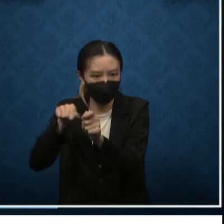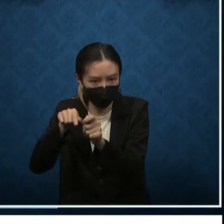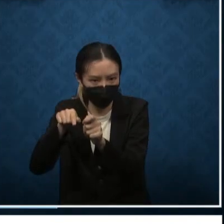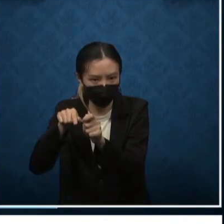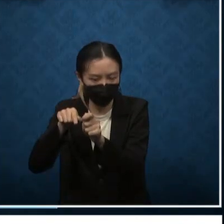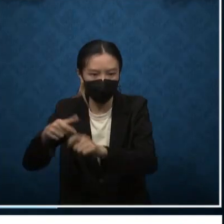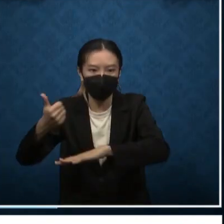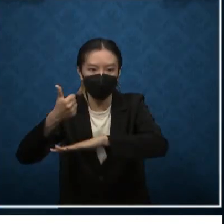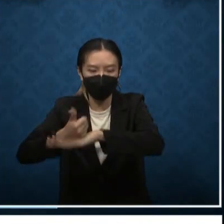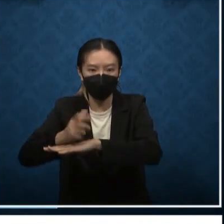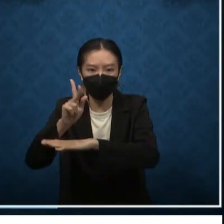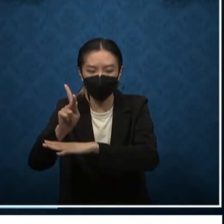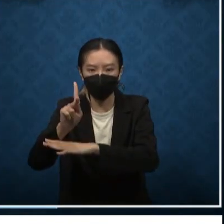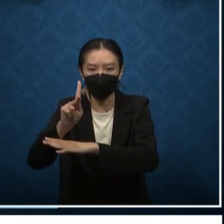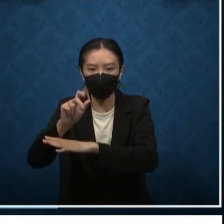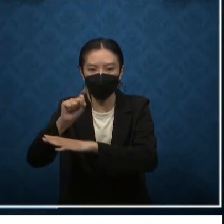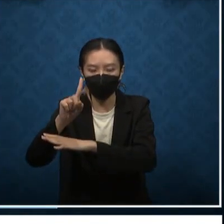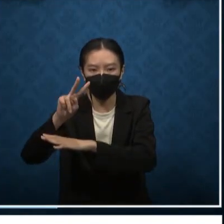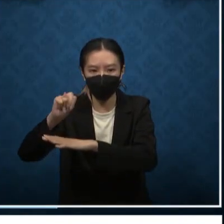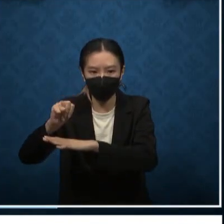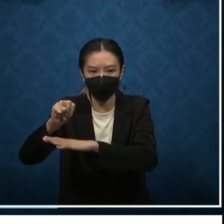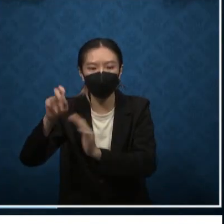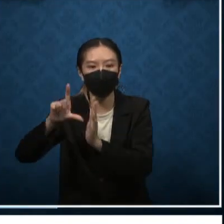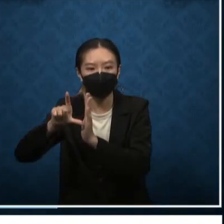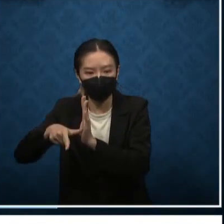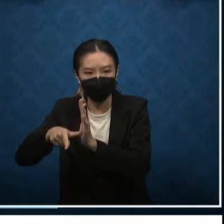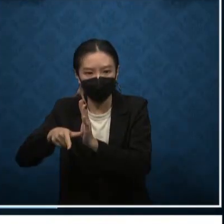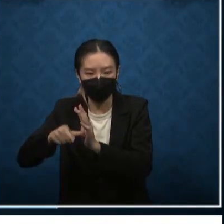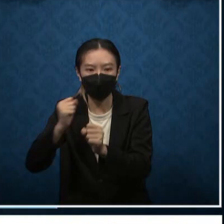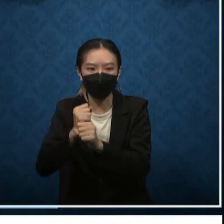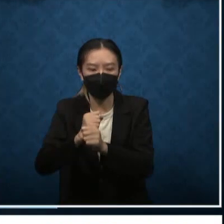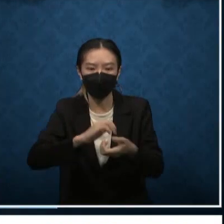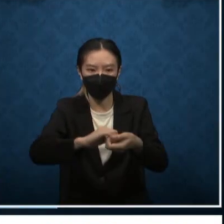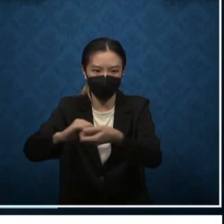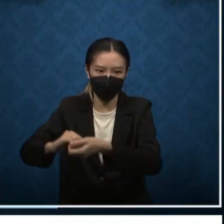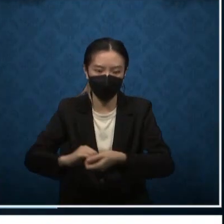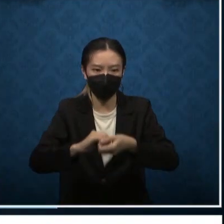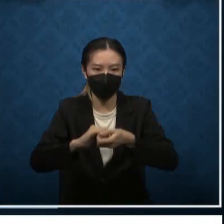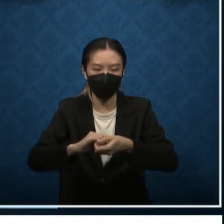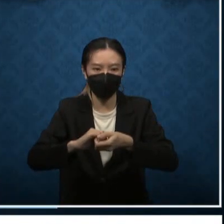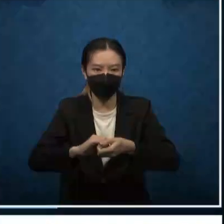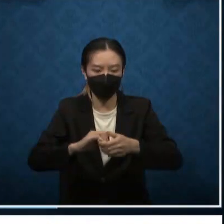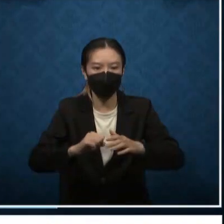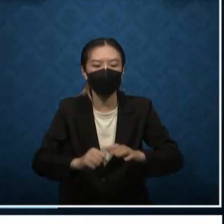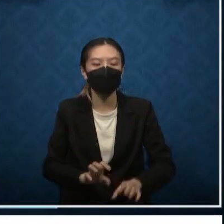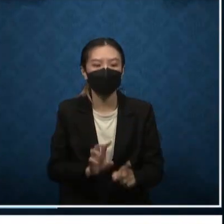สำับปัหาข้อที่ 6 การติดตาม ผลการปฎิทย